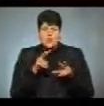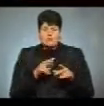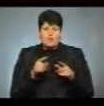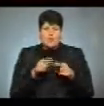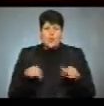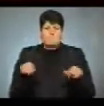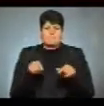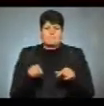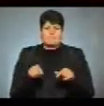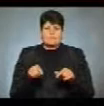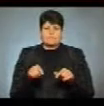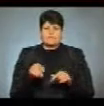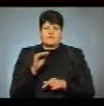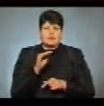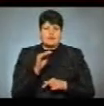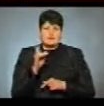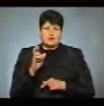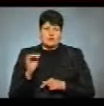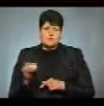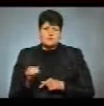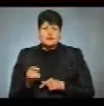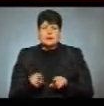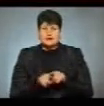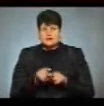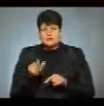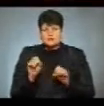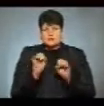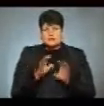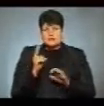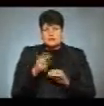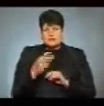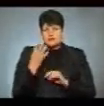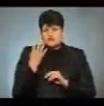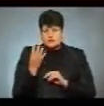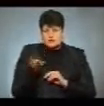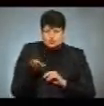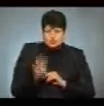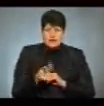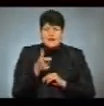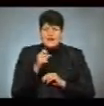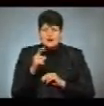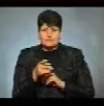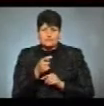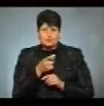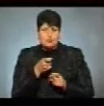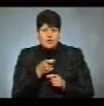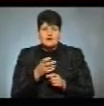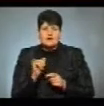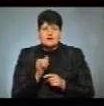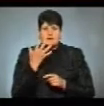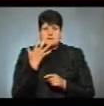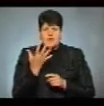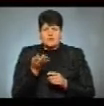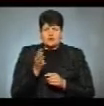відділу поліції Федір Бінковський. Також мешканці краю здали 24 одиниці газової зброї та 5 пристроїв з